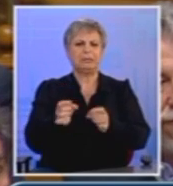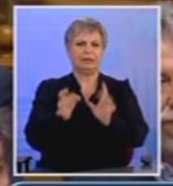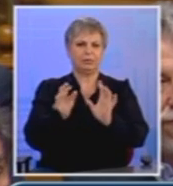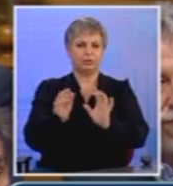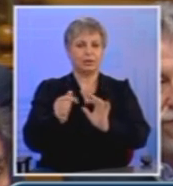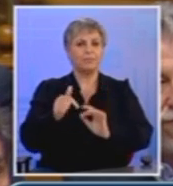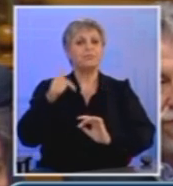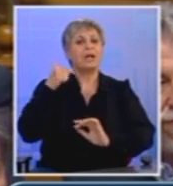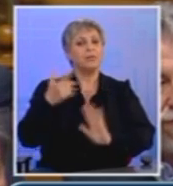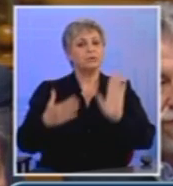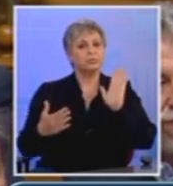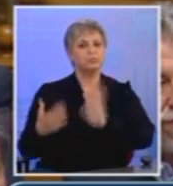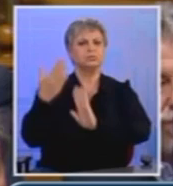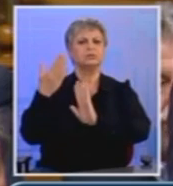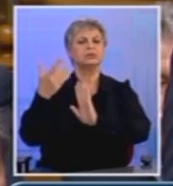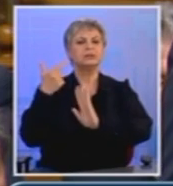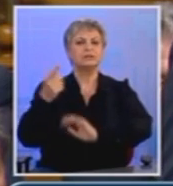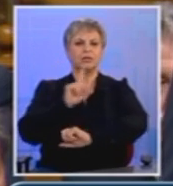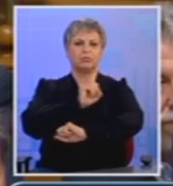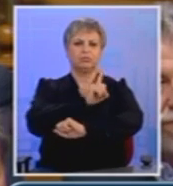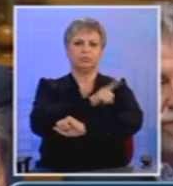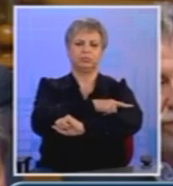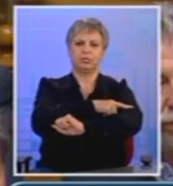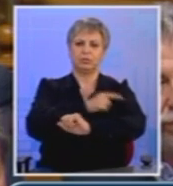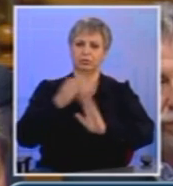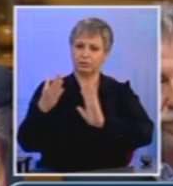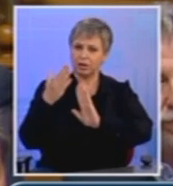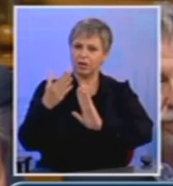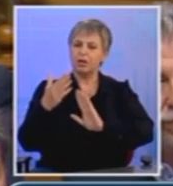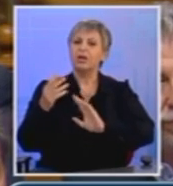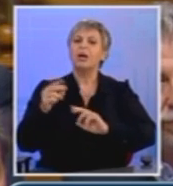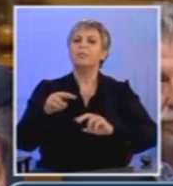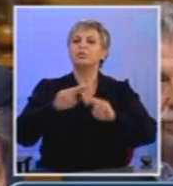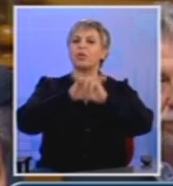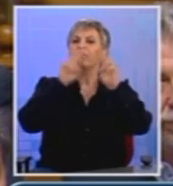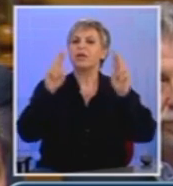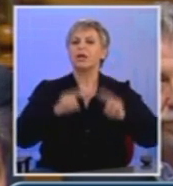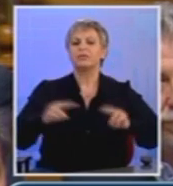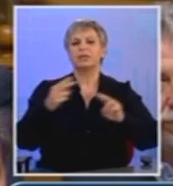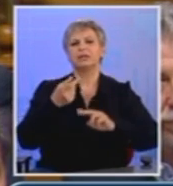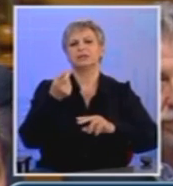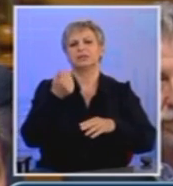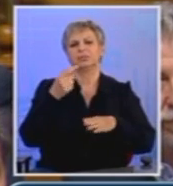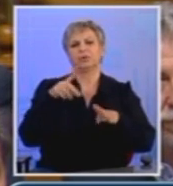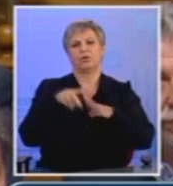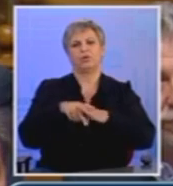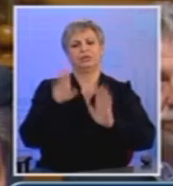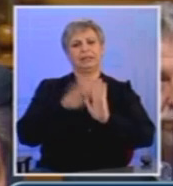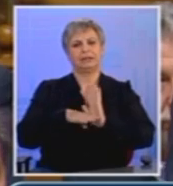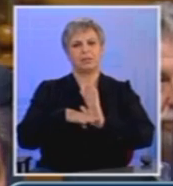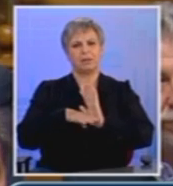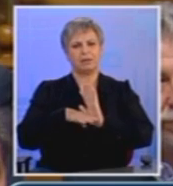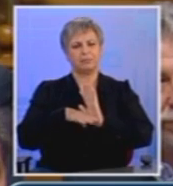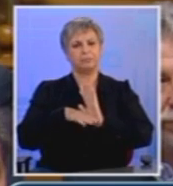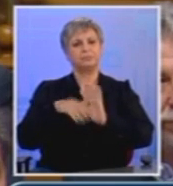με ισχυρούς αντιπάλους τα βάλαμε με το διεθνές χρηματοπιστωτικό σύστημα δώσαμε έναν